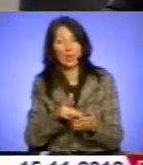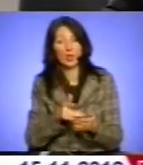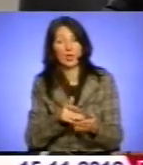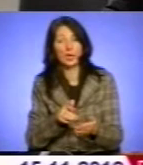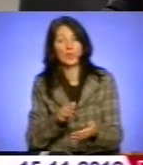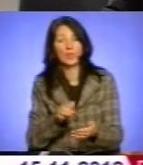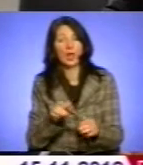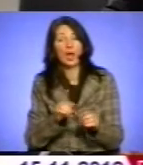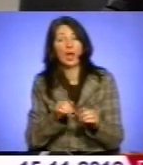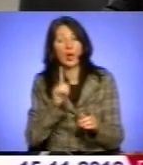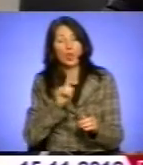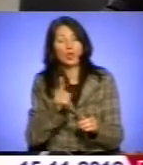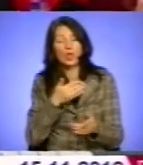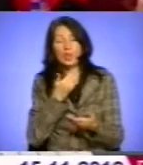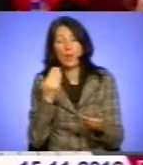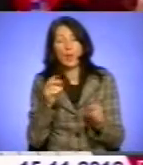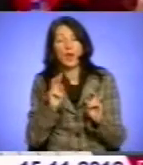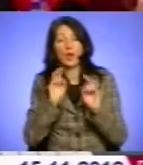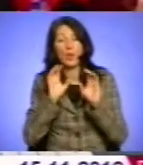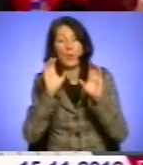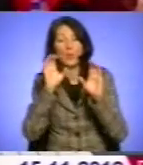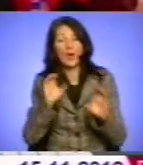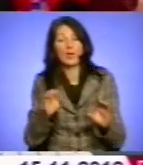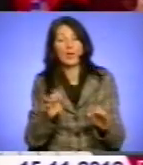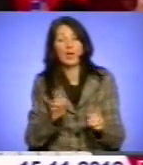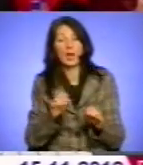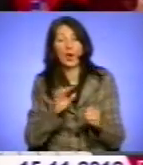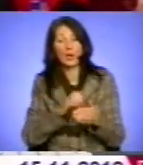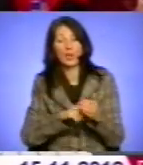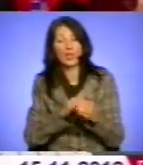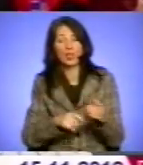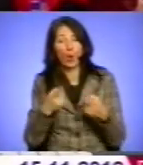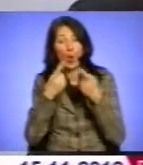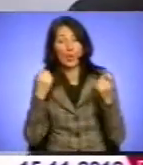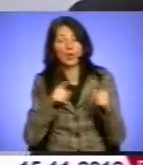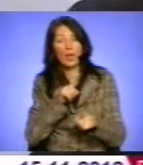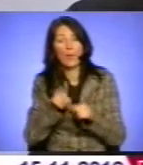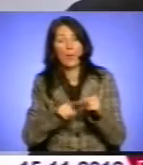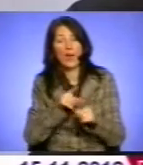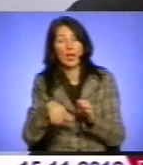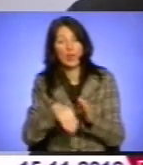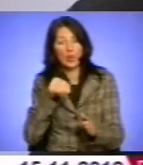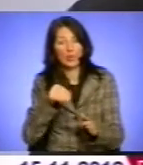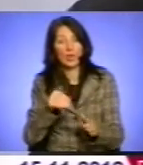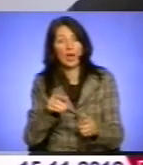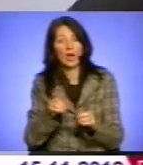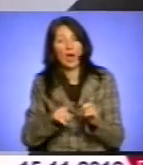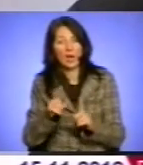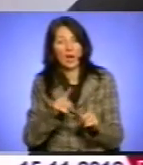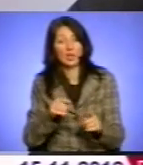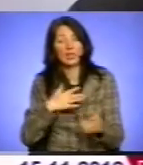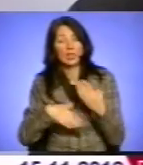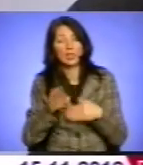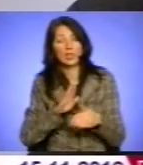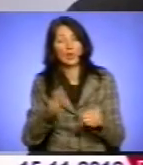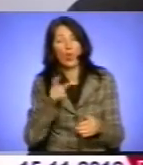немає правових причин оголошувати перевибори обласної ради. Майбутній народний депутат Ігор Побер зазначив, тішить, що здебільшого